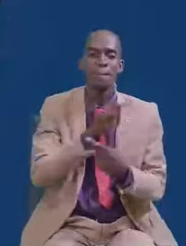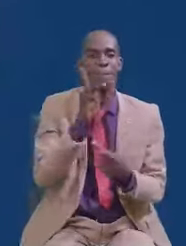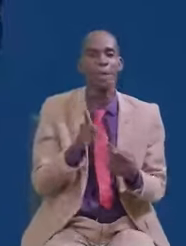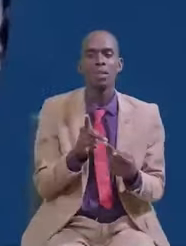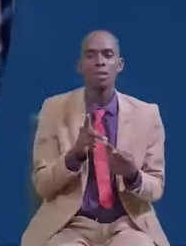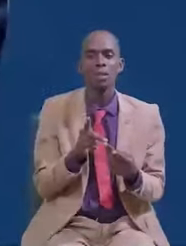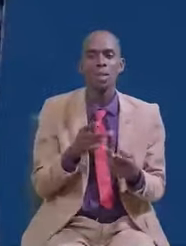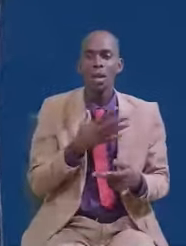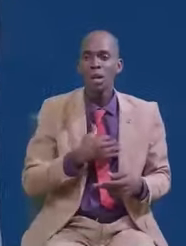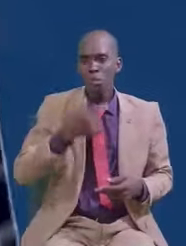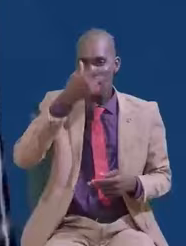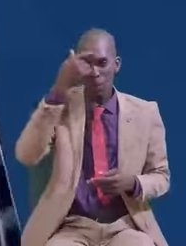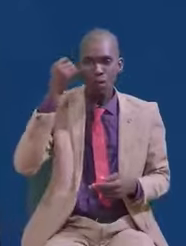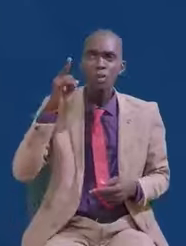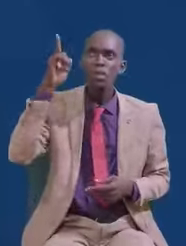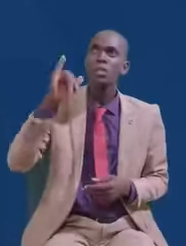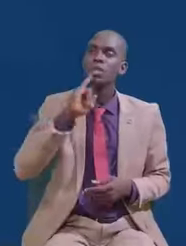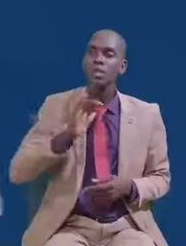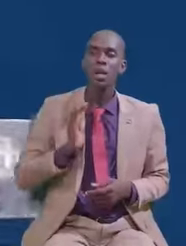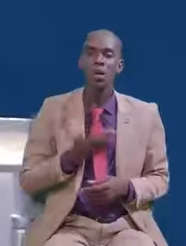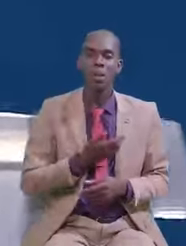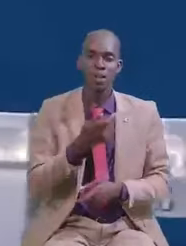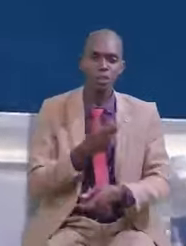parce qu'il est notre substitut.